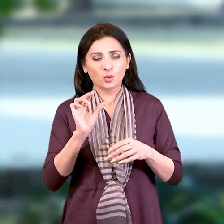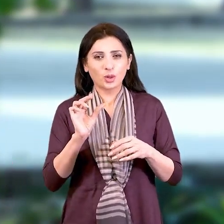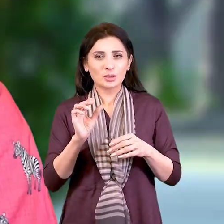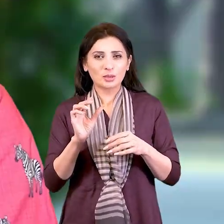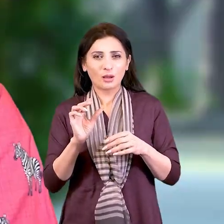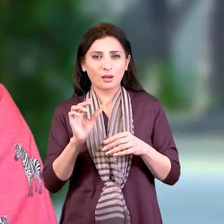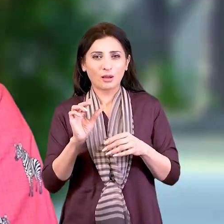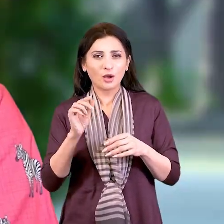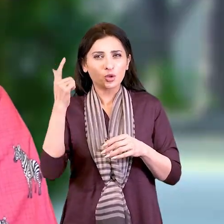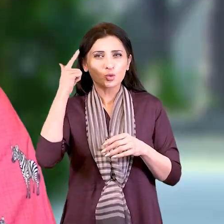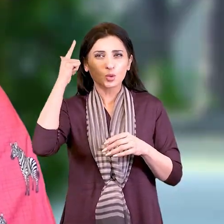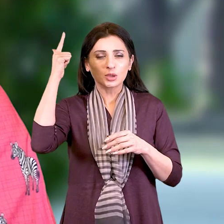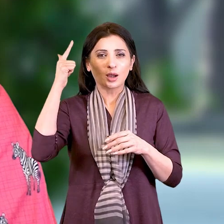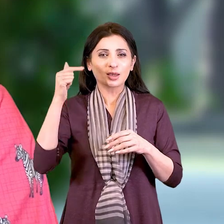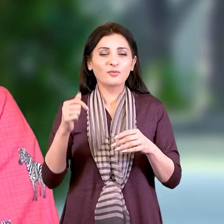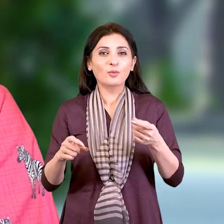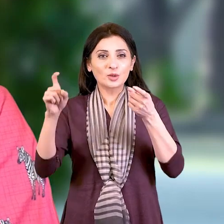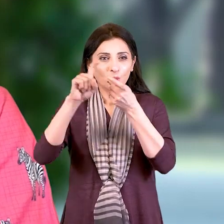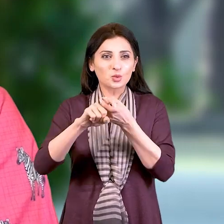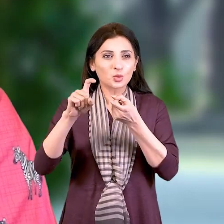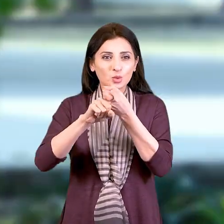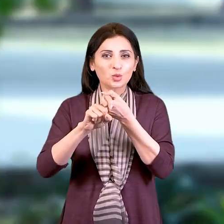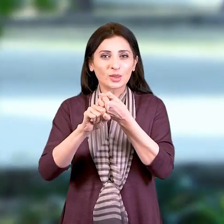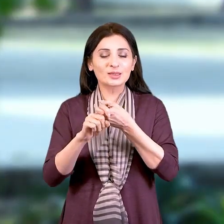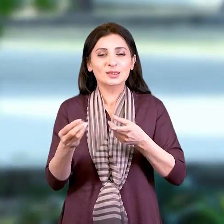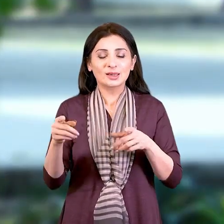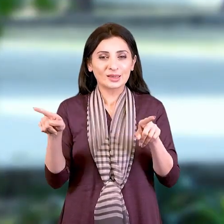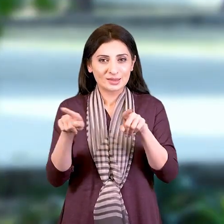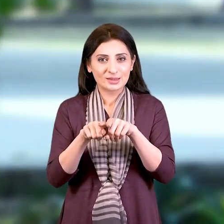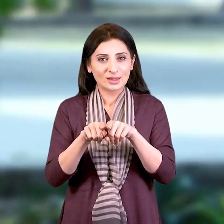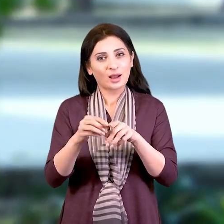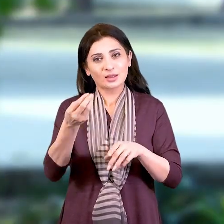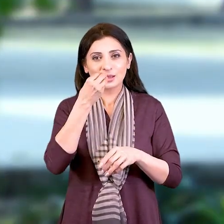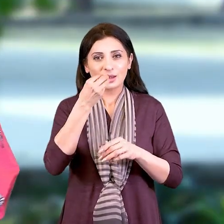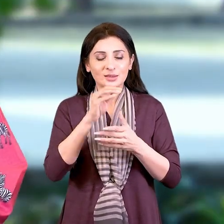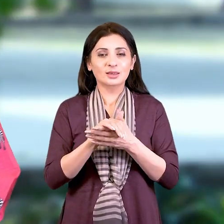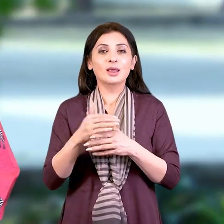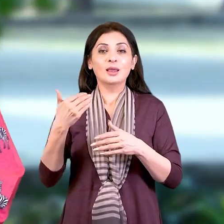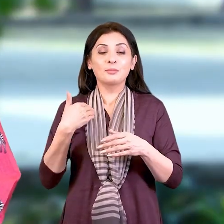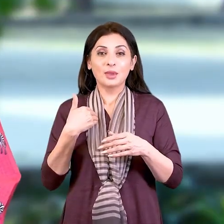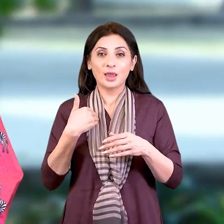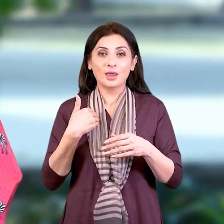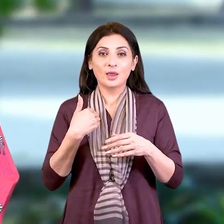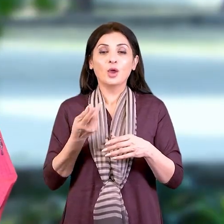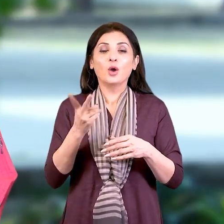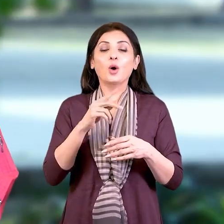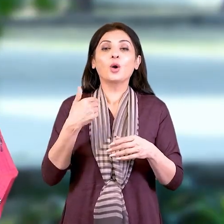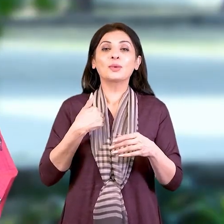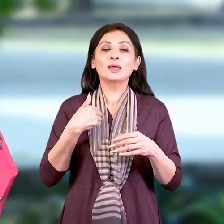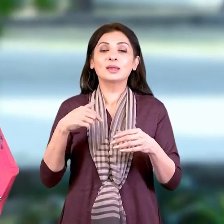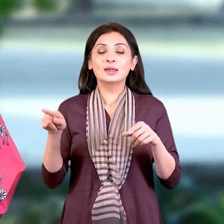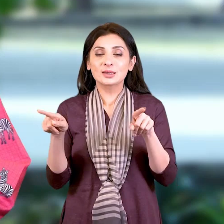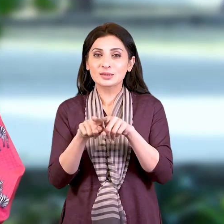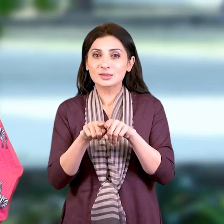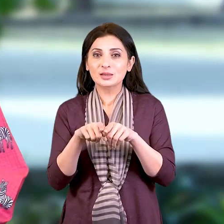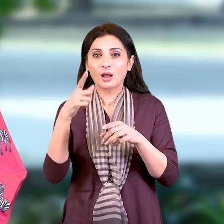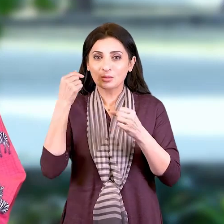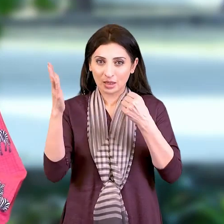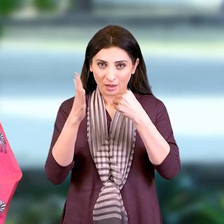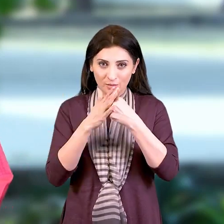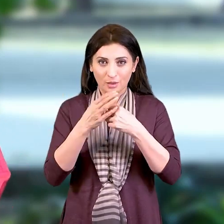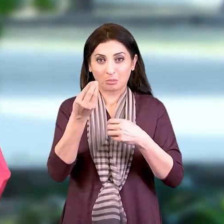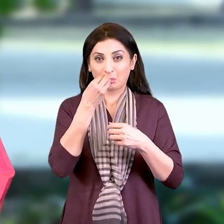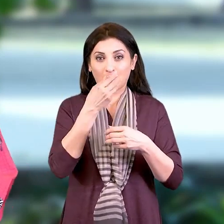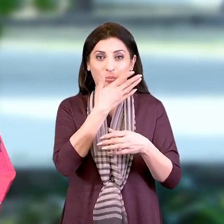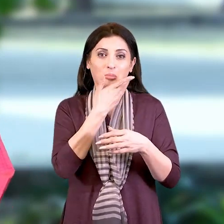friends. So basically between me and my husband we are huge foodies. हम लोगों को खाना खाने का भी बहुत शौक है, खाना खिलाने का भी